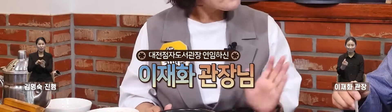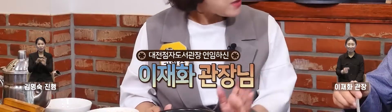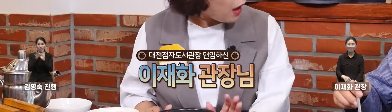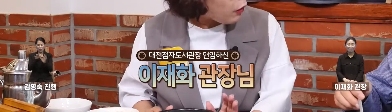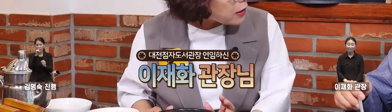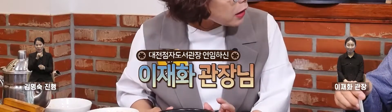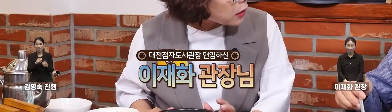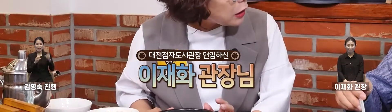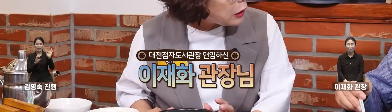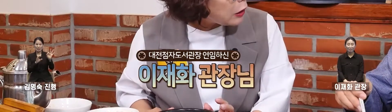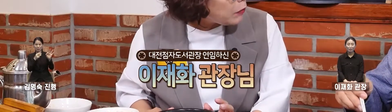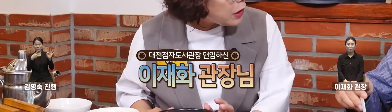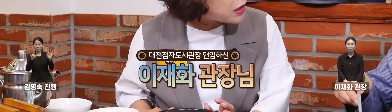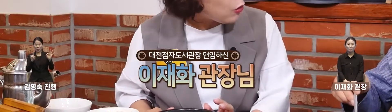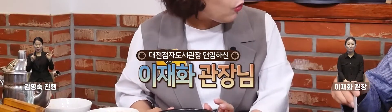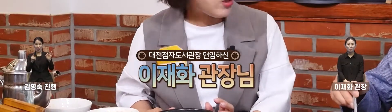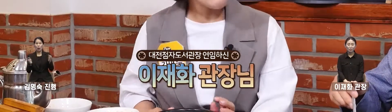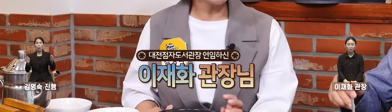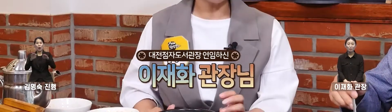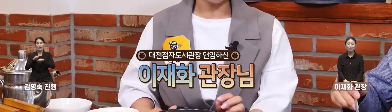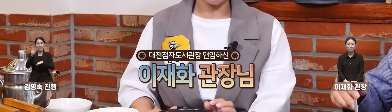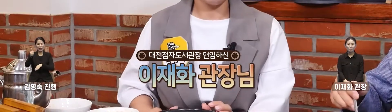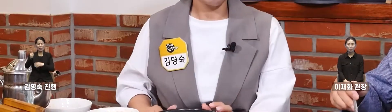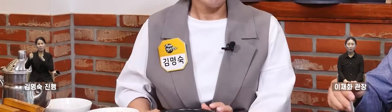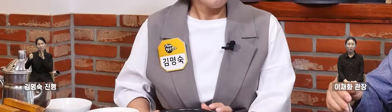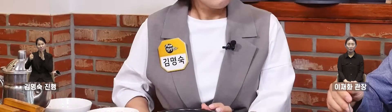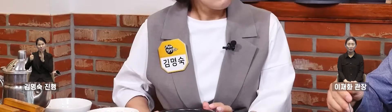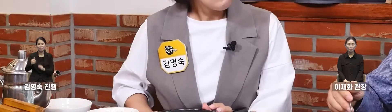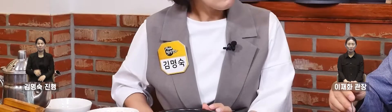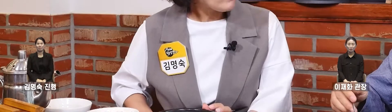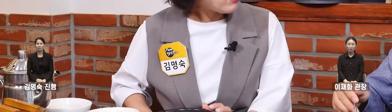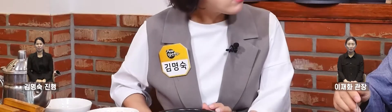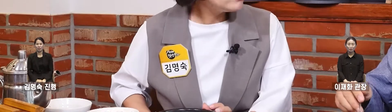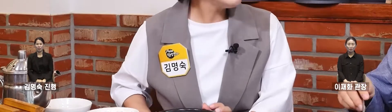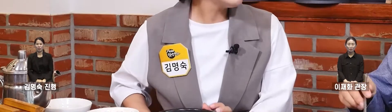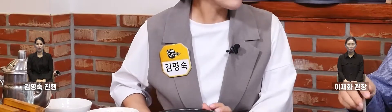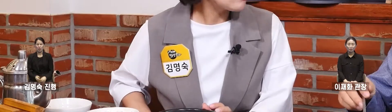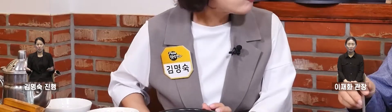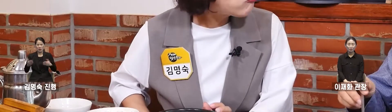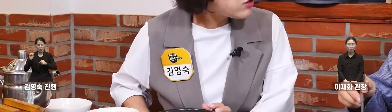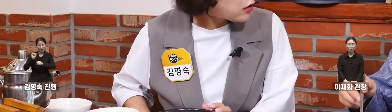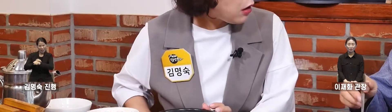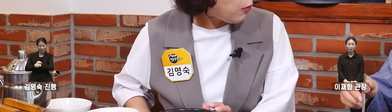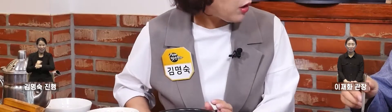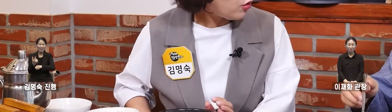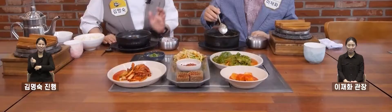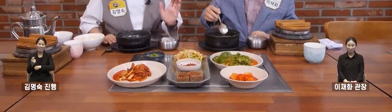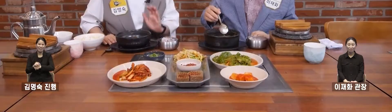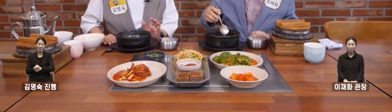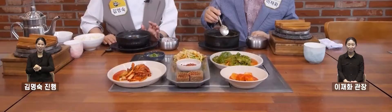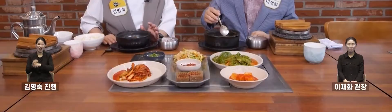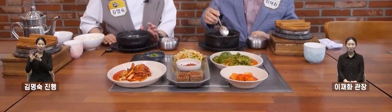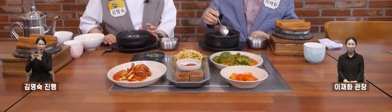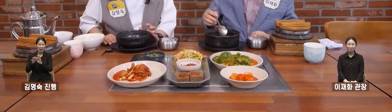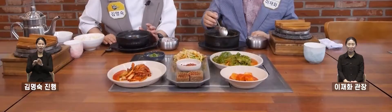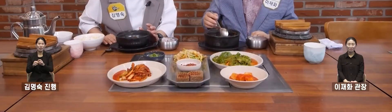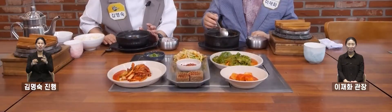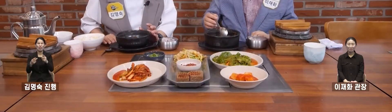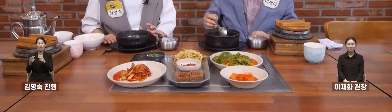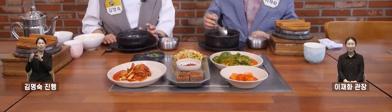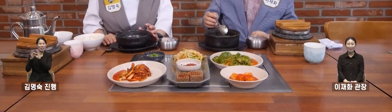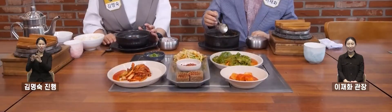이제 10대 관장님이신 걸로 알고 있는데 예. 꽤 일을 잘해주고 계신가 봐요. 연임하실